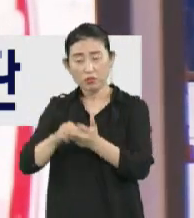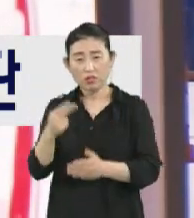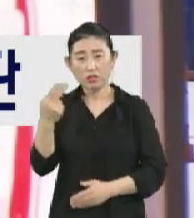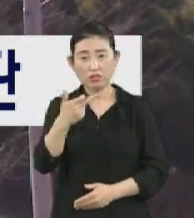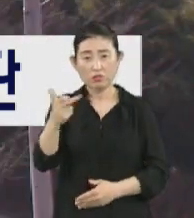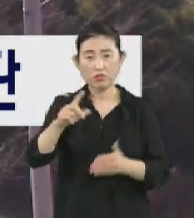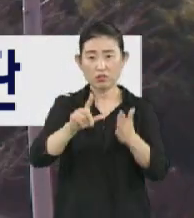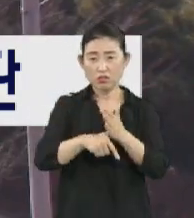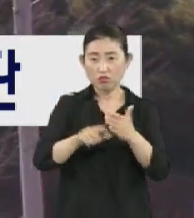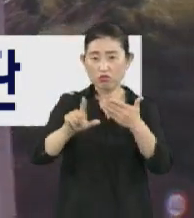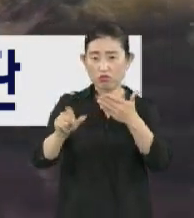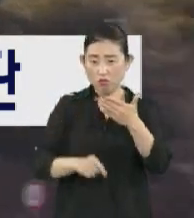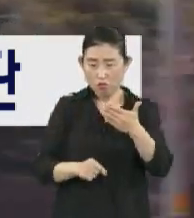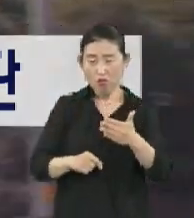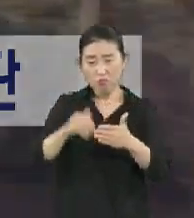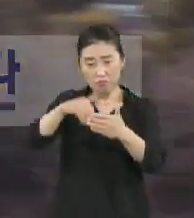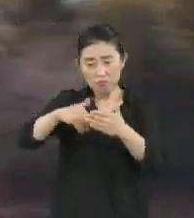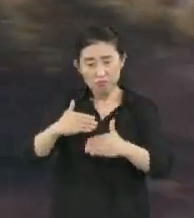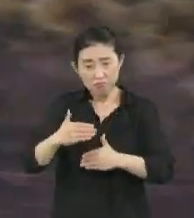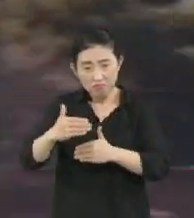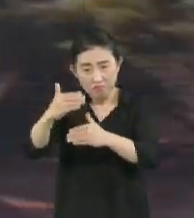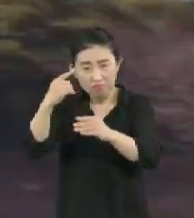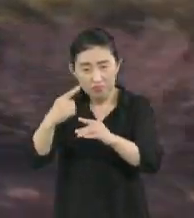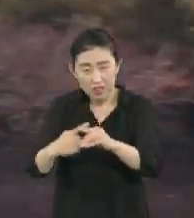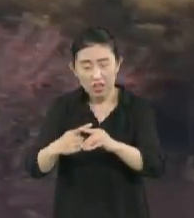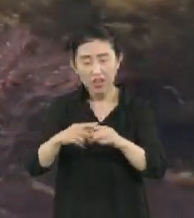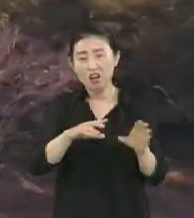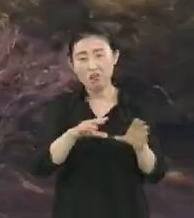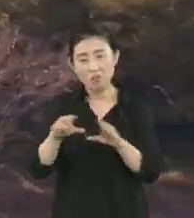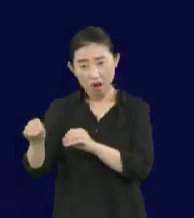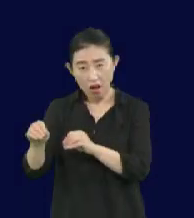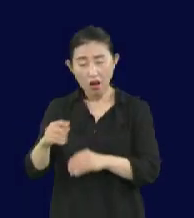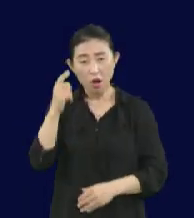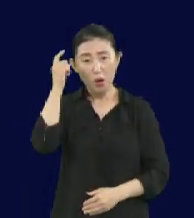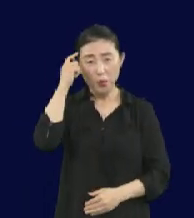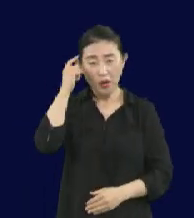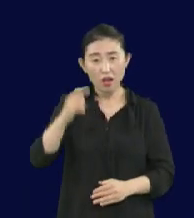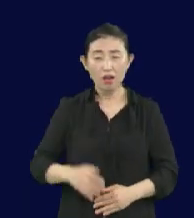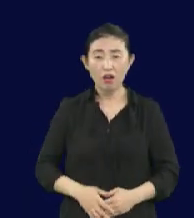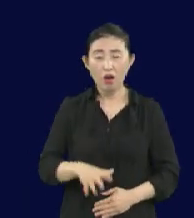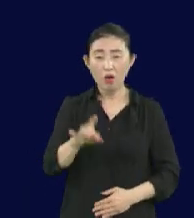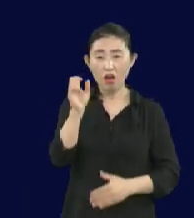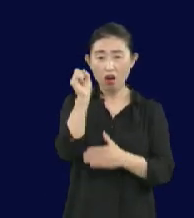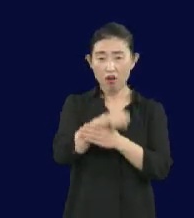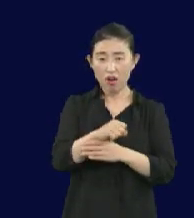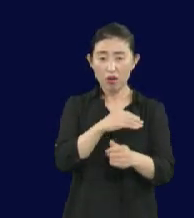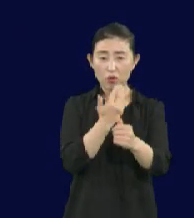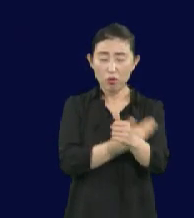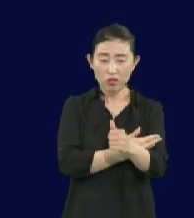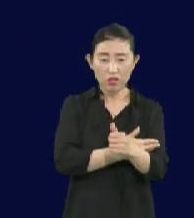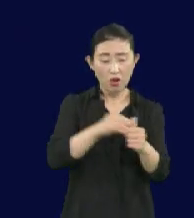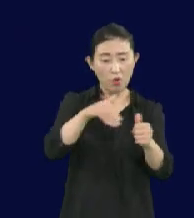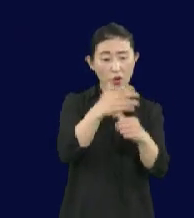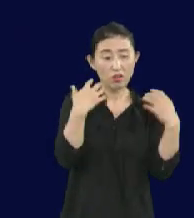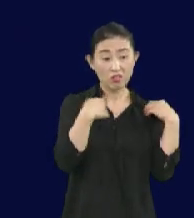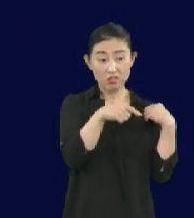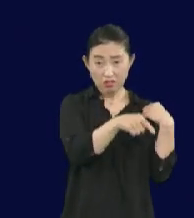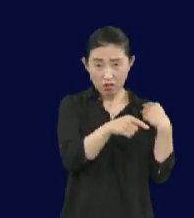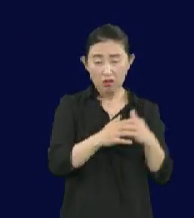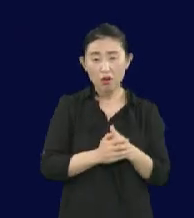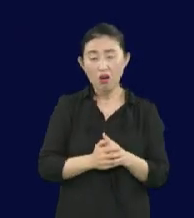지난 2017년 9월 공사를 시작했지만 이내 중단됐습니다. 당초 허가권자인